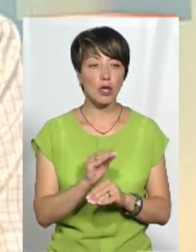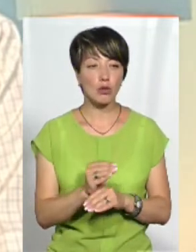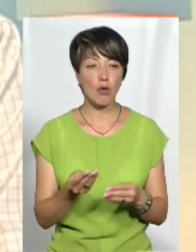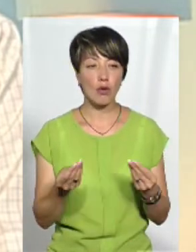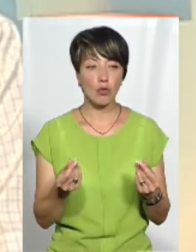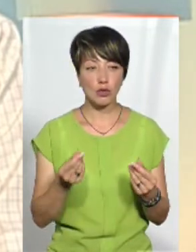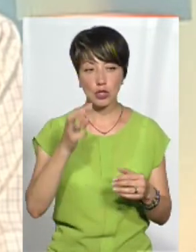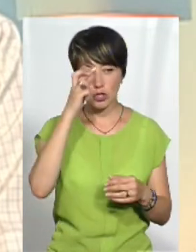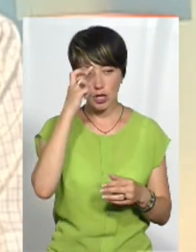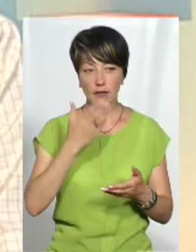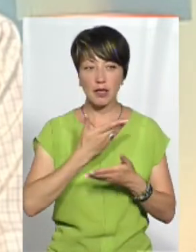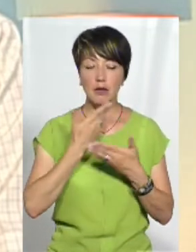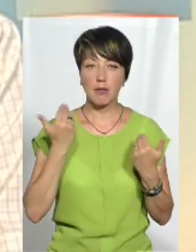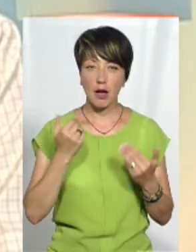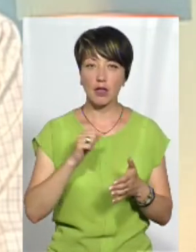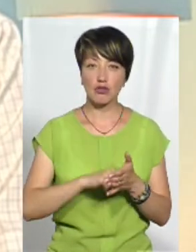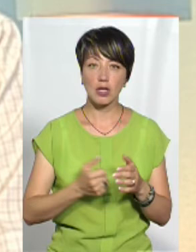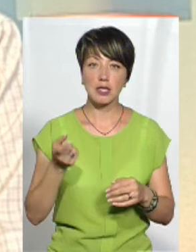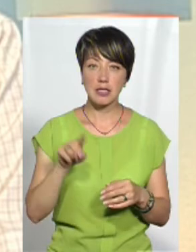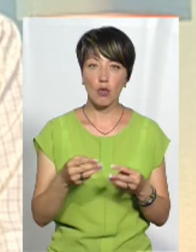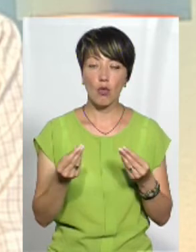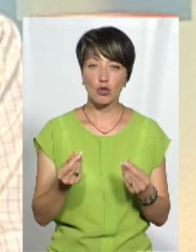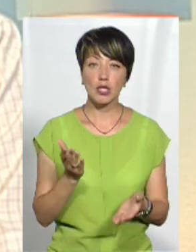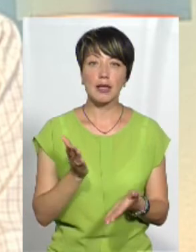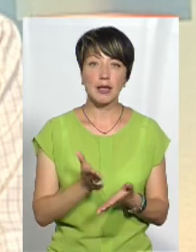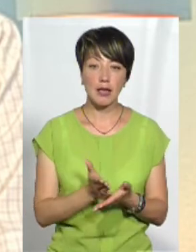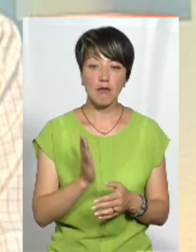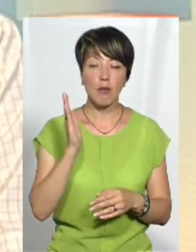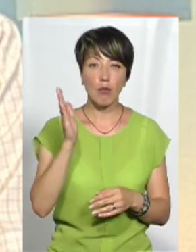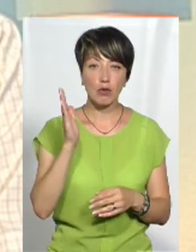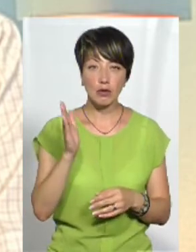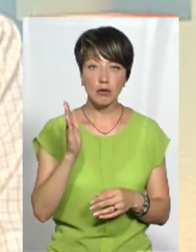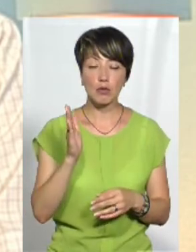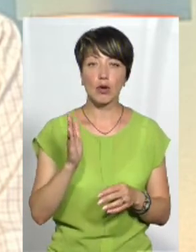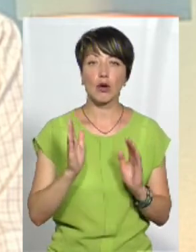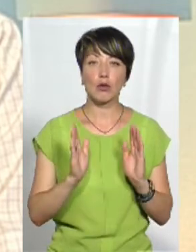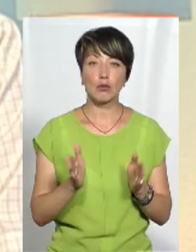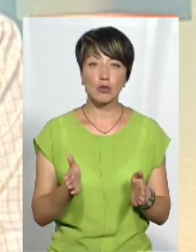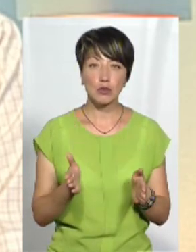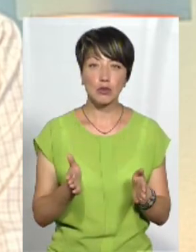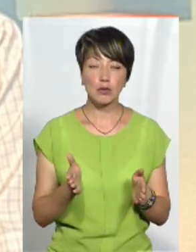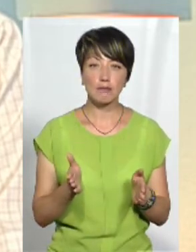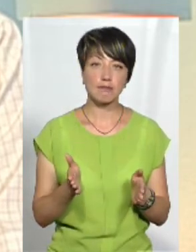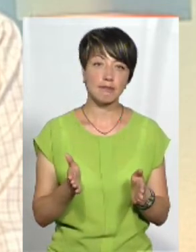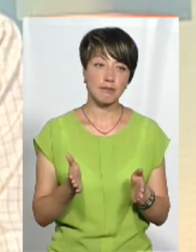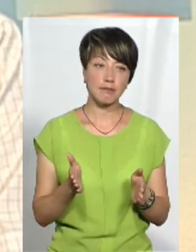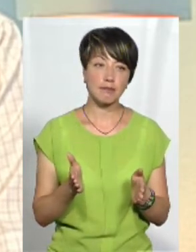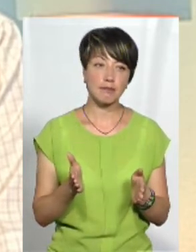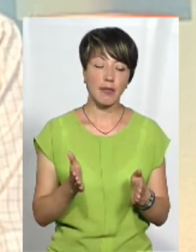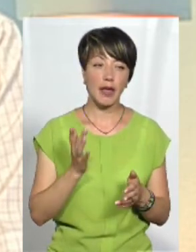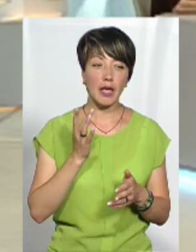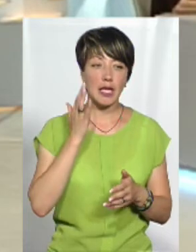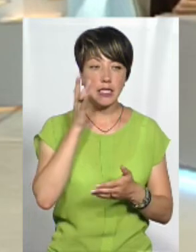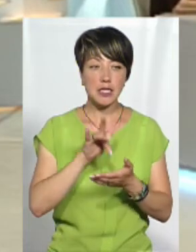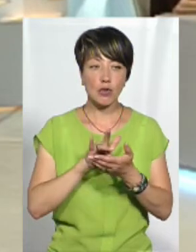додаткових коштів в державі немає, через те ті кошти, які є, в майбутньому не будуть, ну, скажімо так,